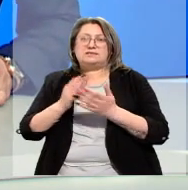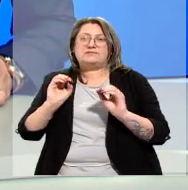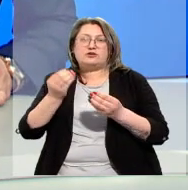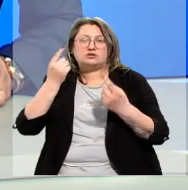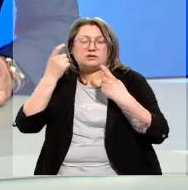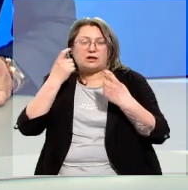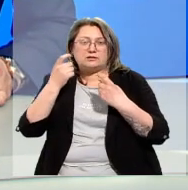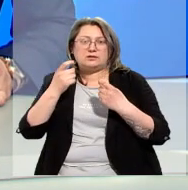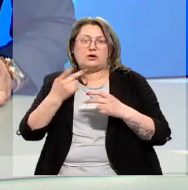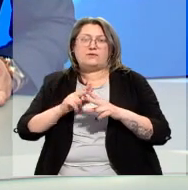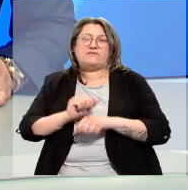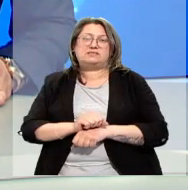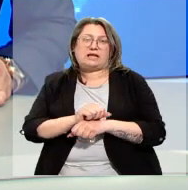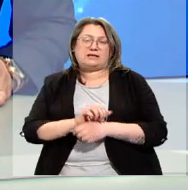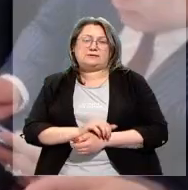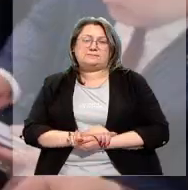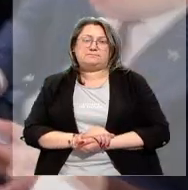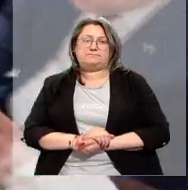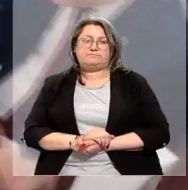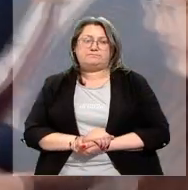тың деректерді ұсынды.